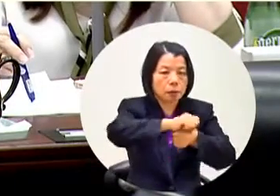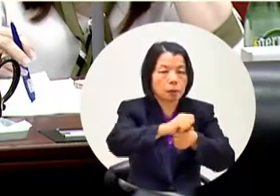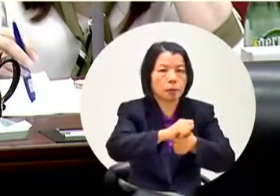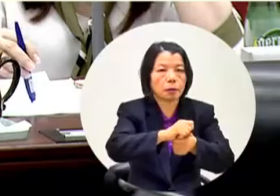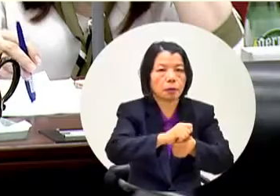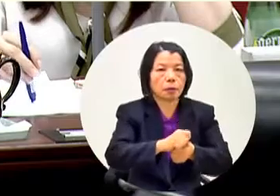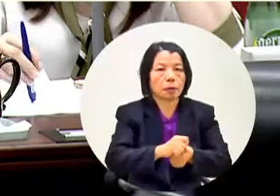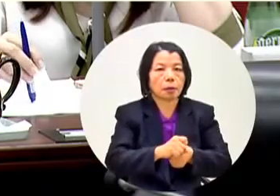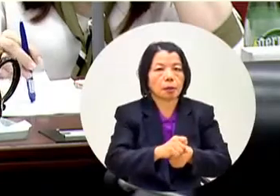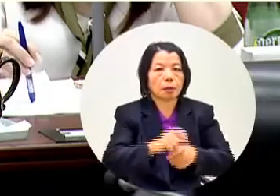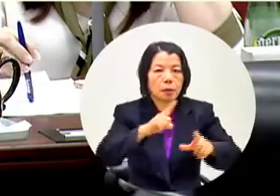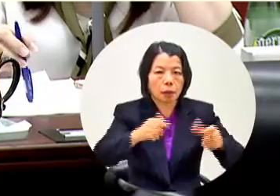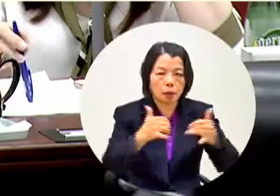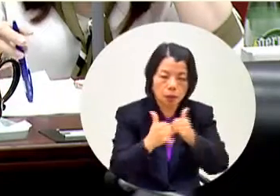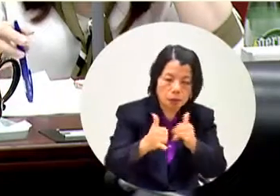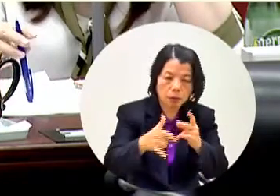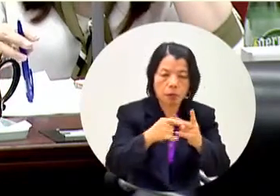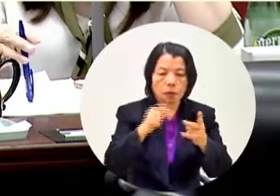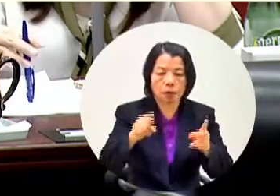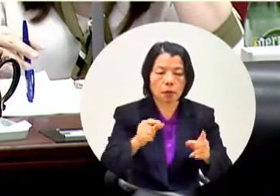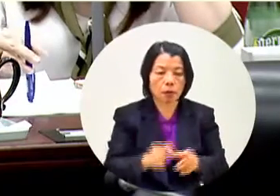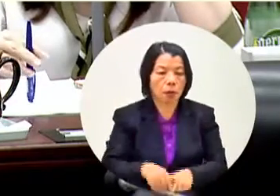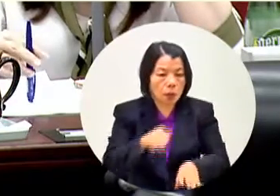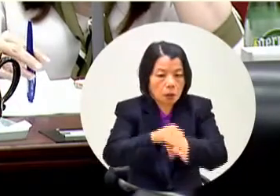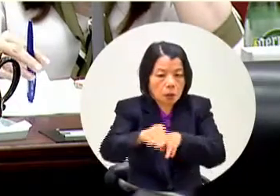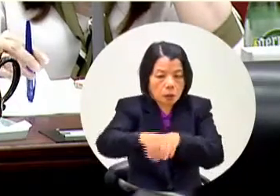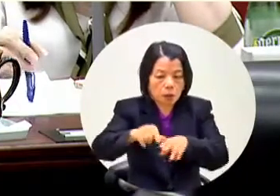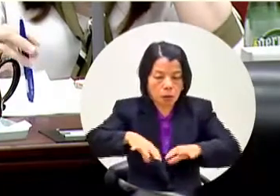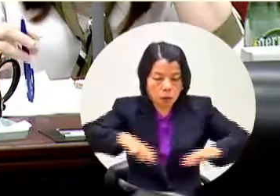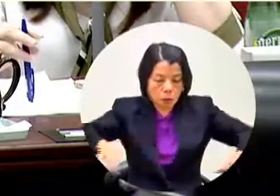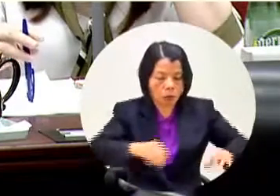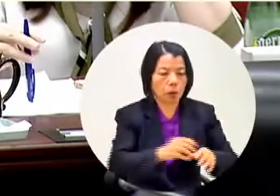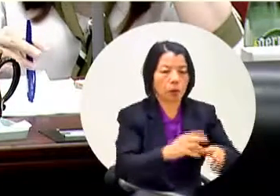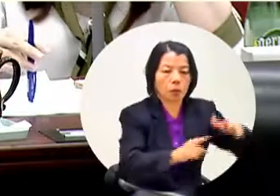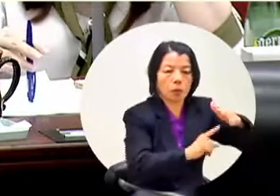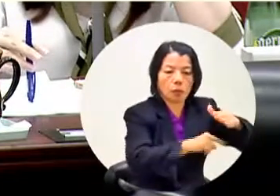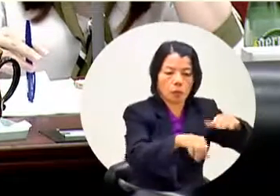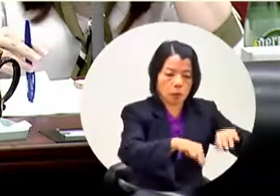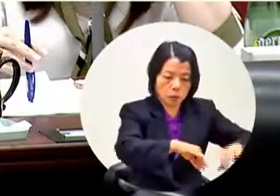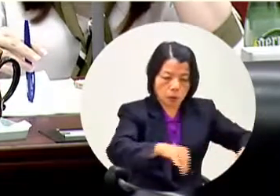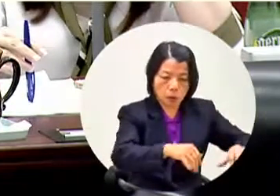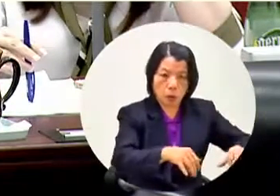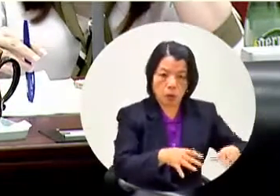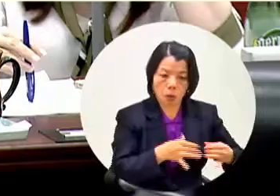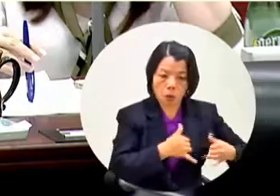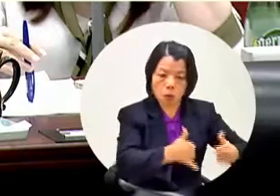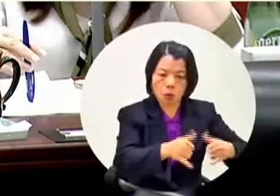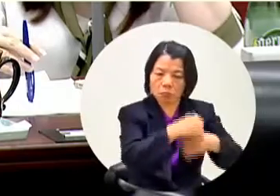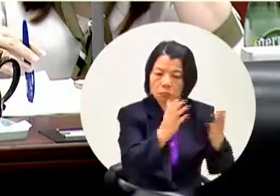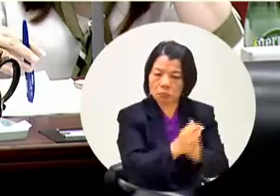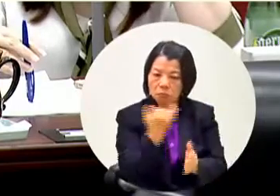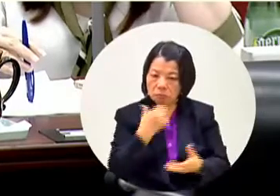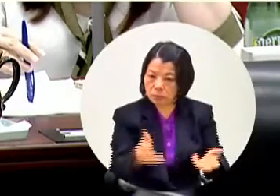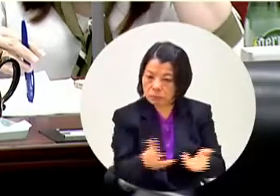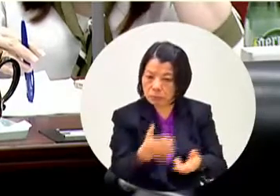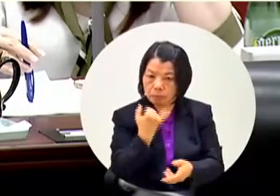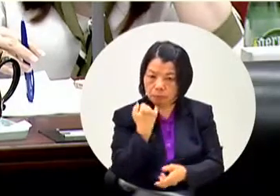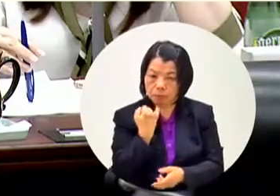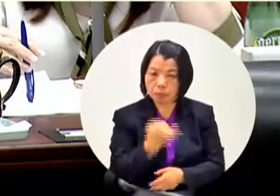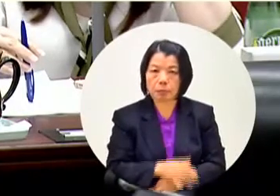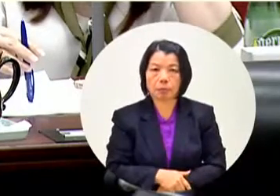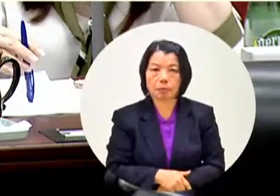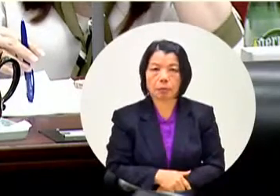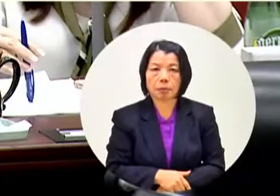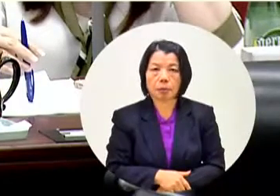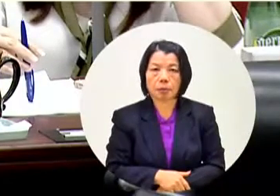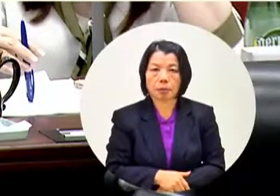下，冈山第二交流道目前进度为何？还有连外道路大寮路目前的开发进度，然